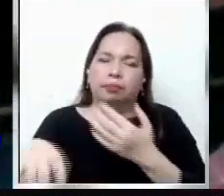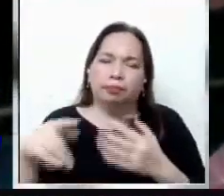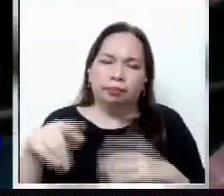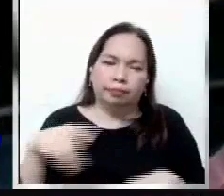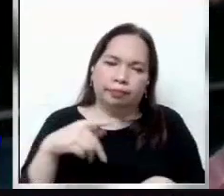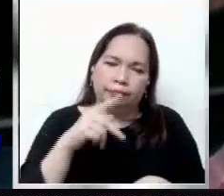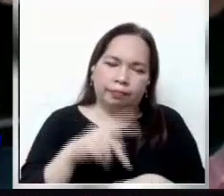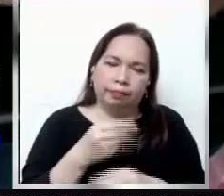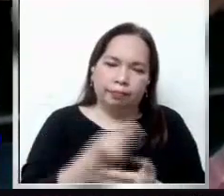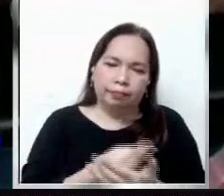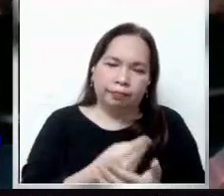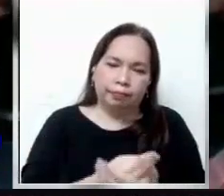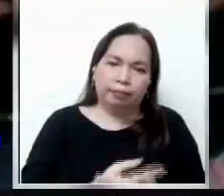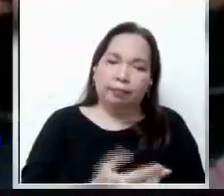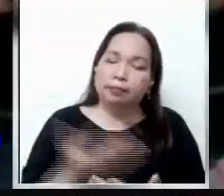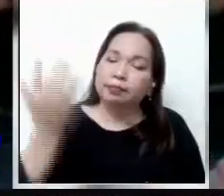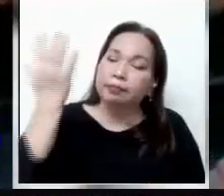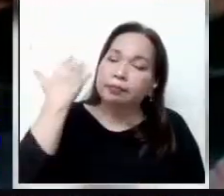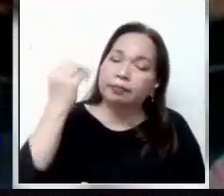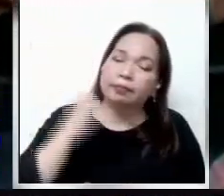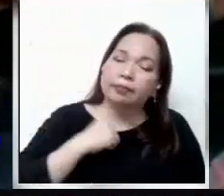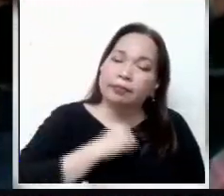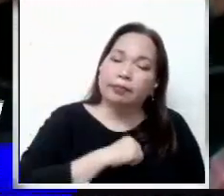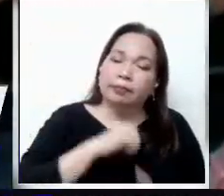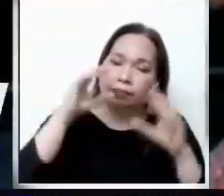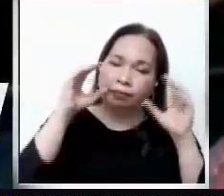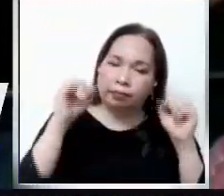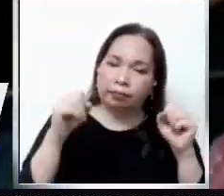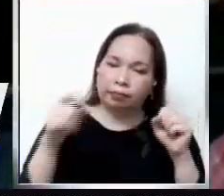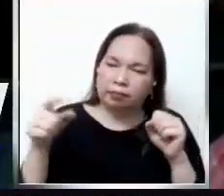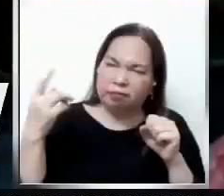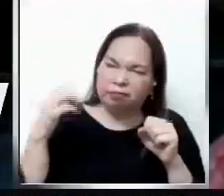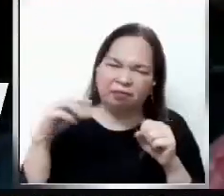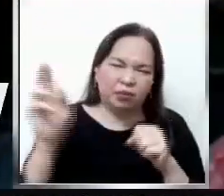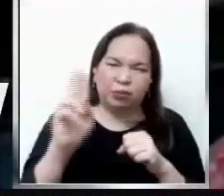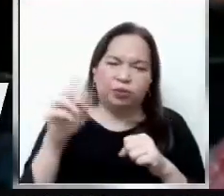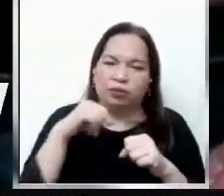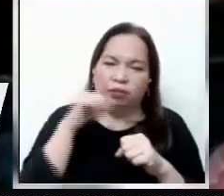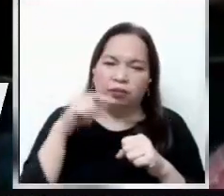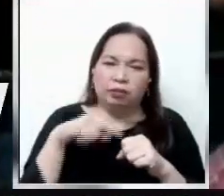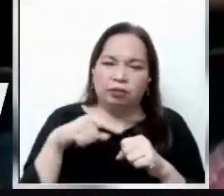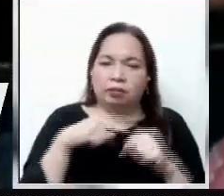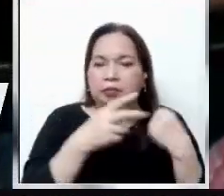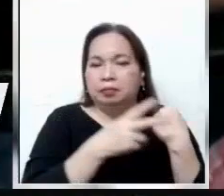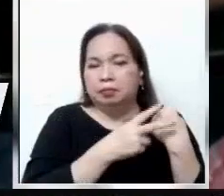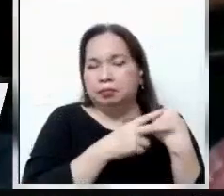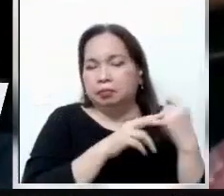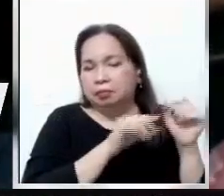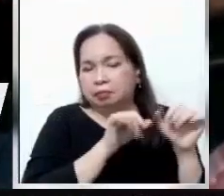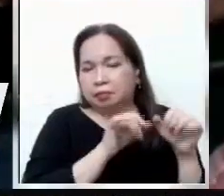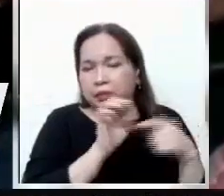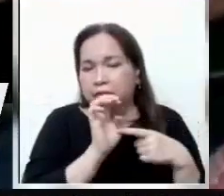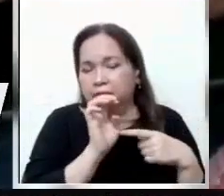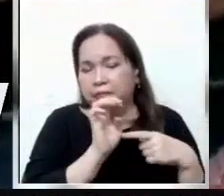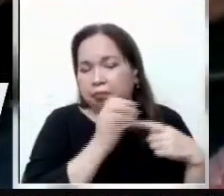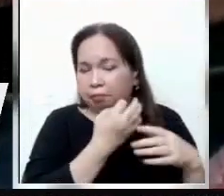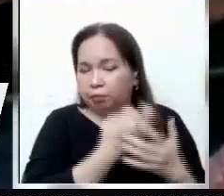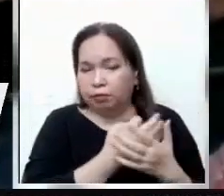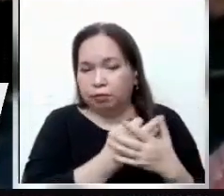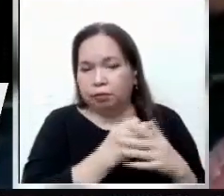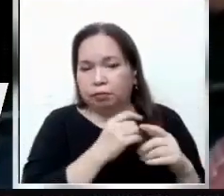Soto, hindi niya ginamit. So siguro standby lang. Gusto nila lang may standby sila pero hindi nila nakita